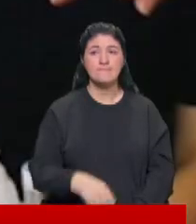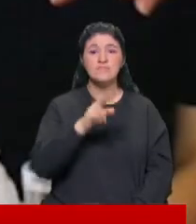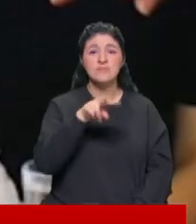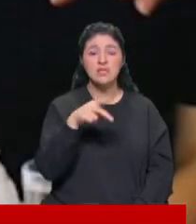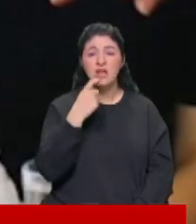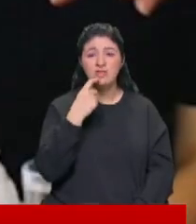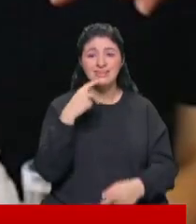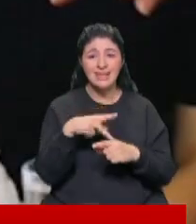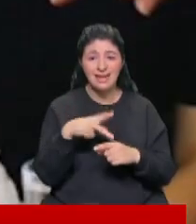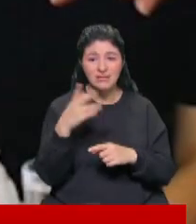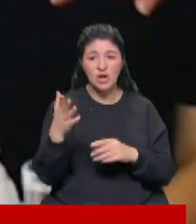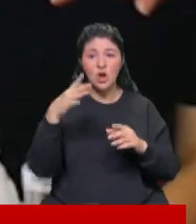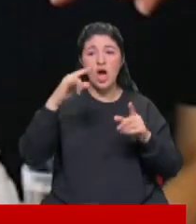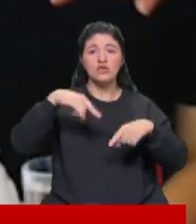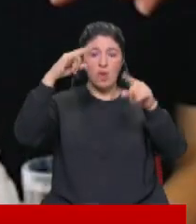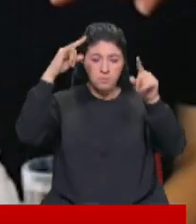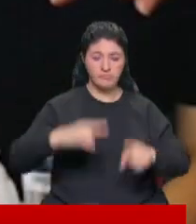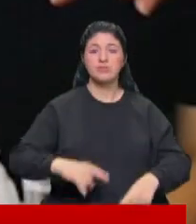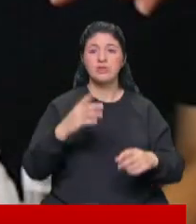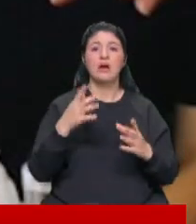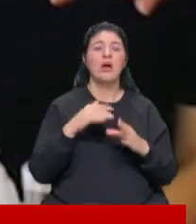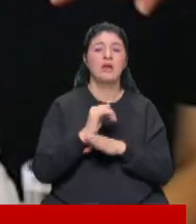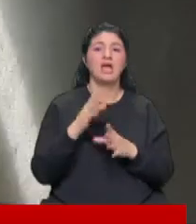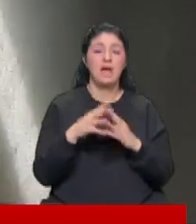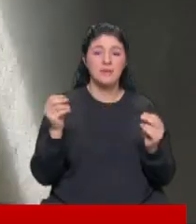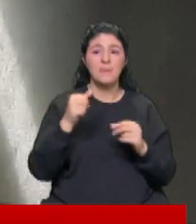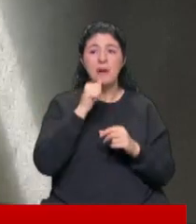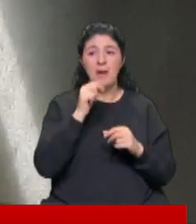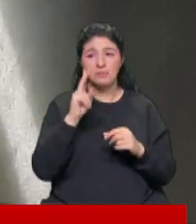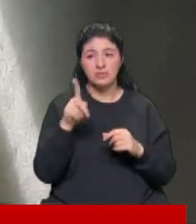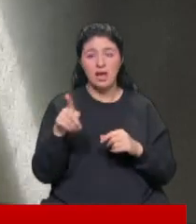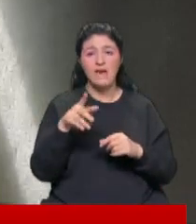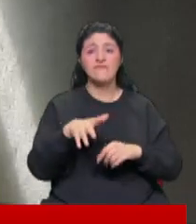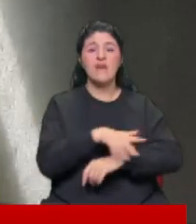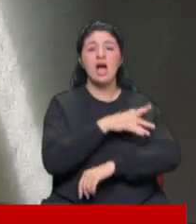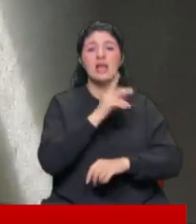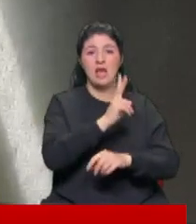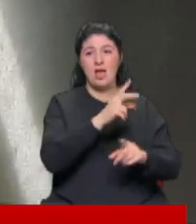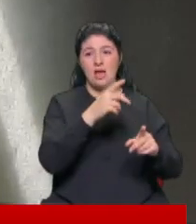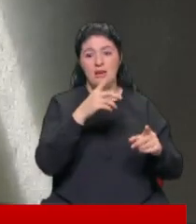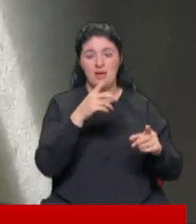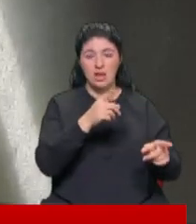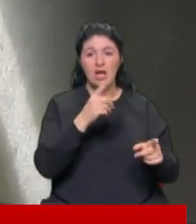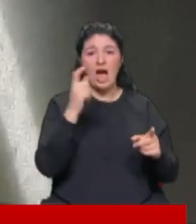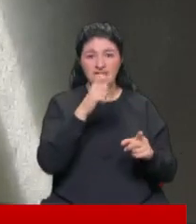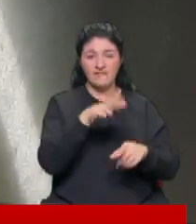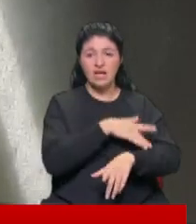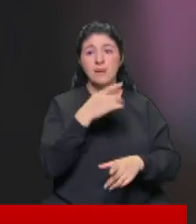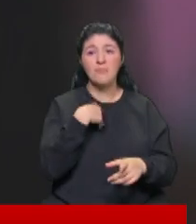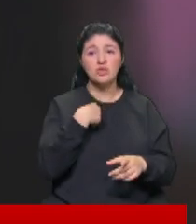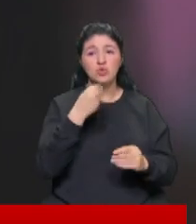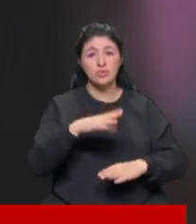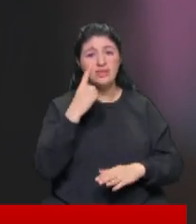22 yaşındaki Zeren Ertaş düşen asansörde can verdi. Baba Akın Ertaş'ın, Vali Yakup Can Bolat'a çocuğumu devlete emanet ettim